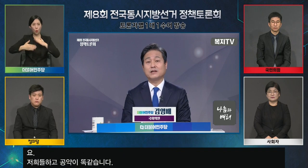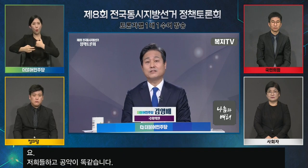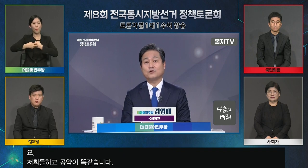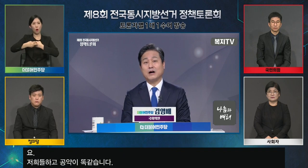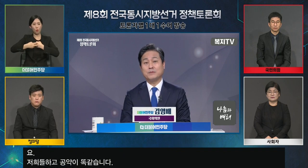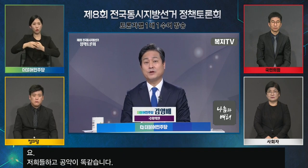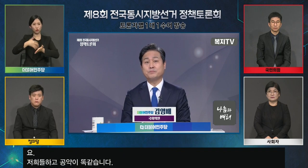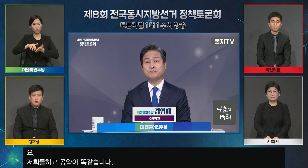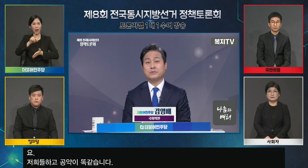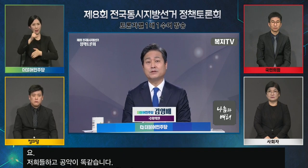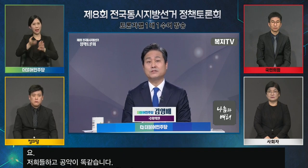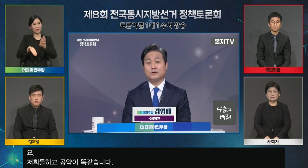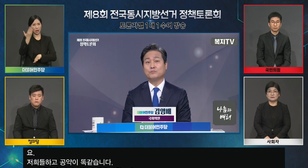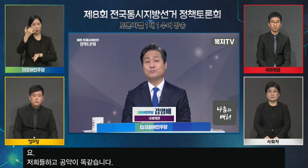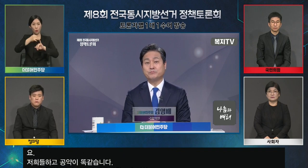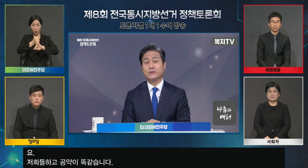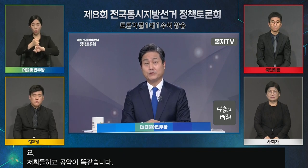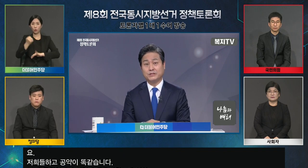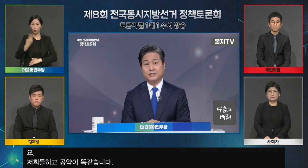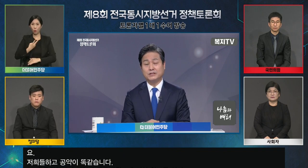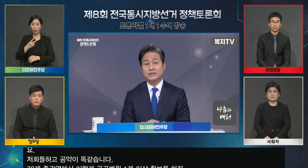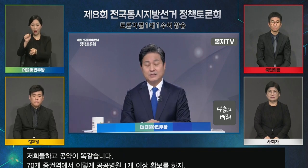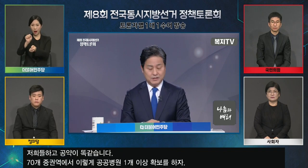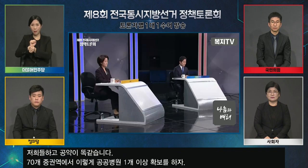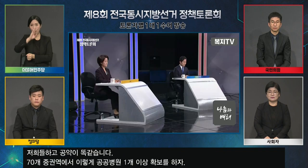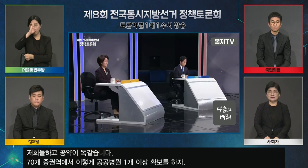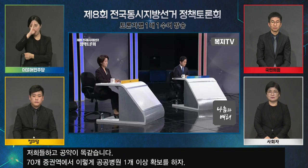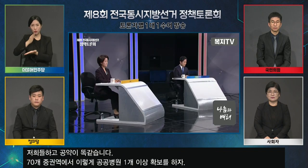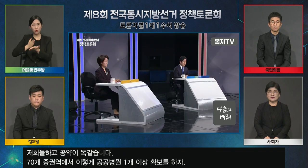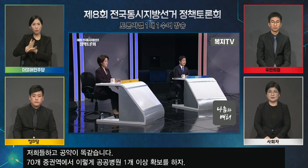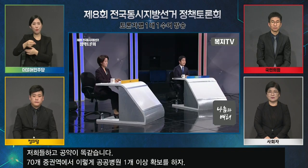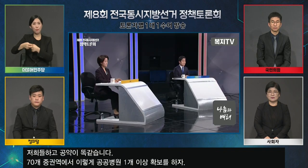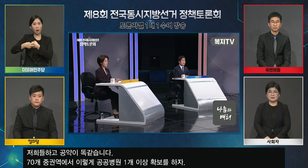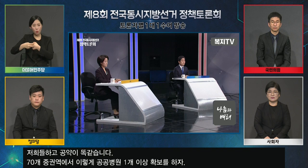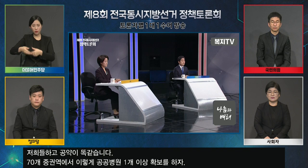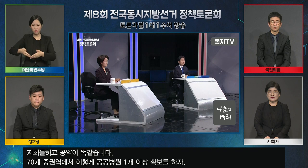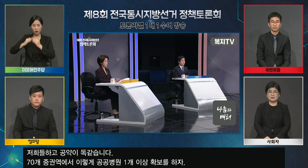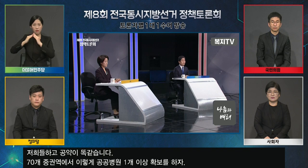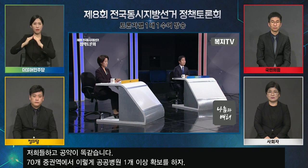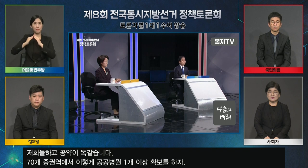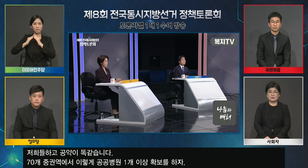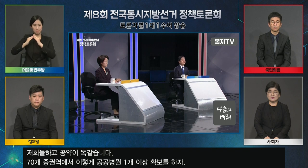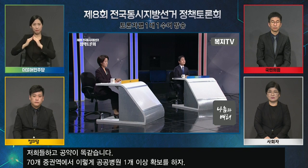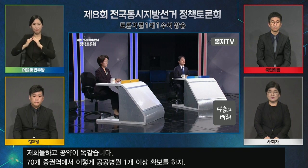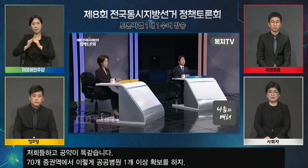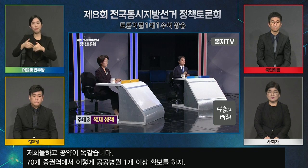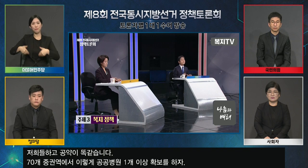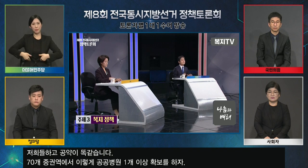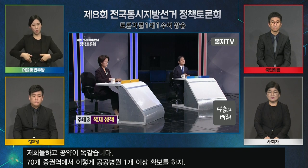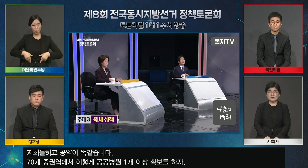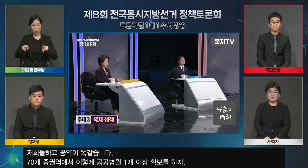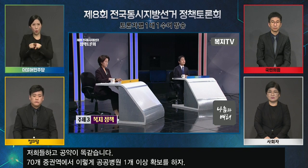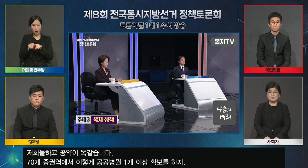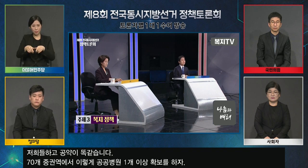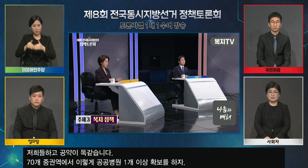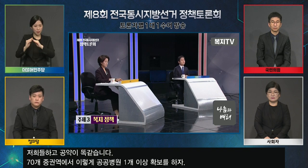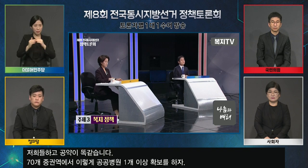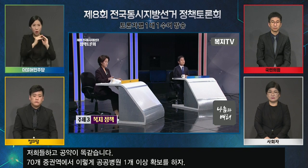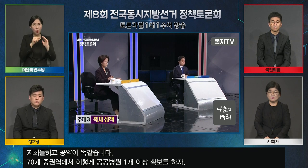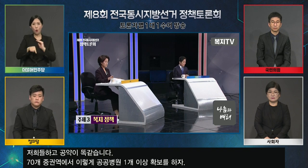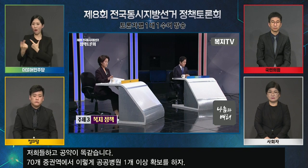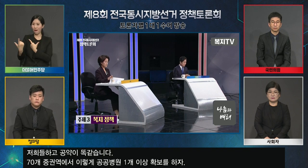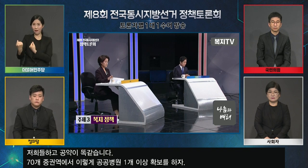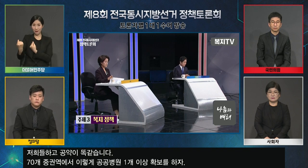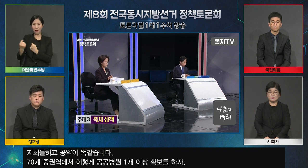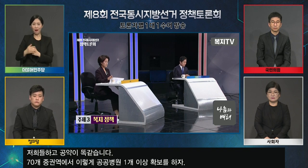확보를 하자. 그리고 감염병 전문병원을 설립을 하자, 권역별로. 이런 건 같은 공약이네요.